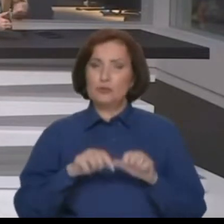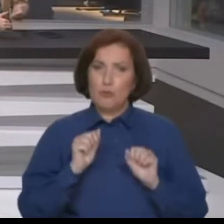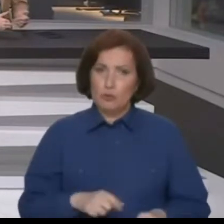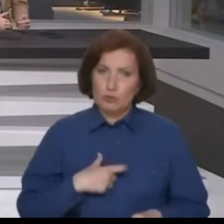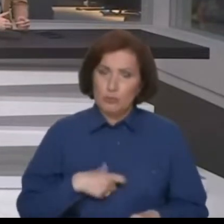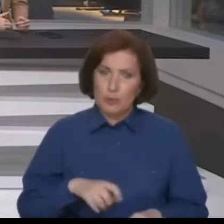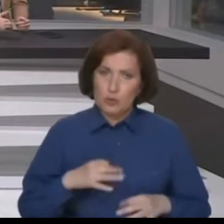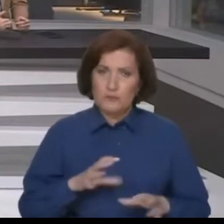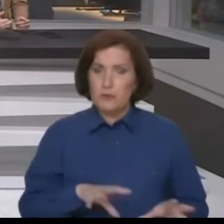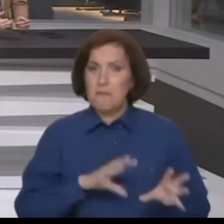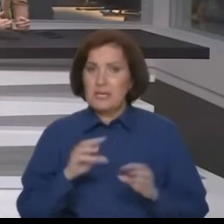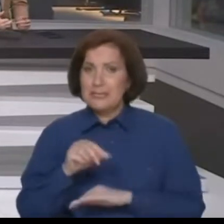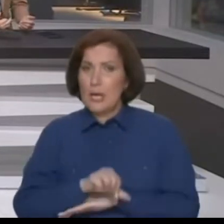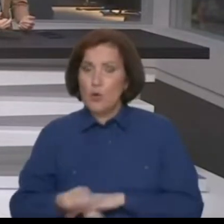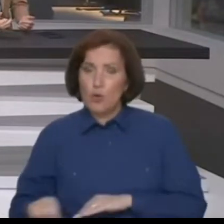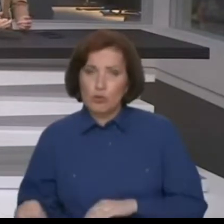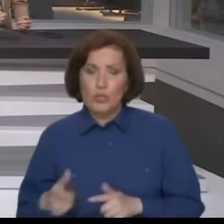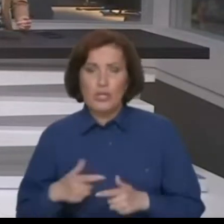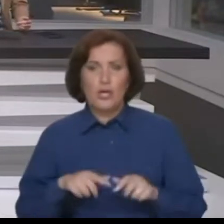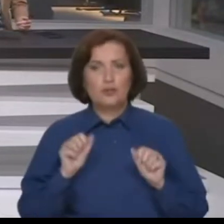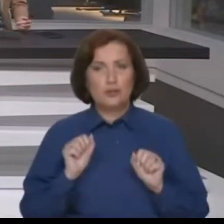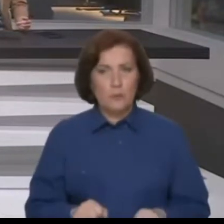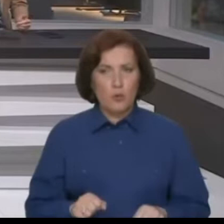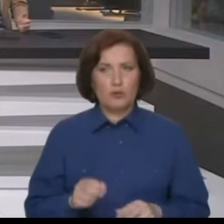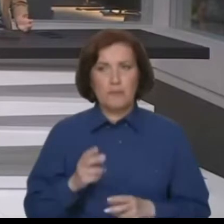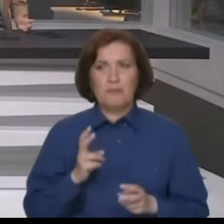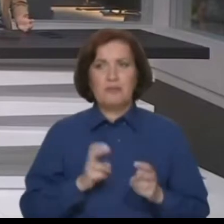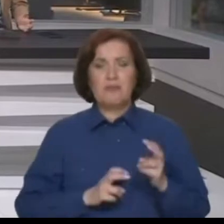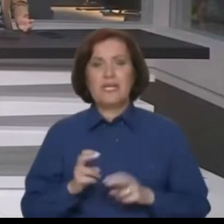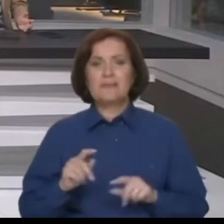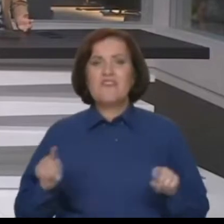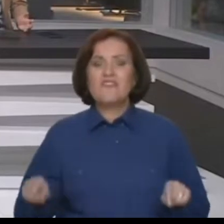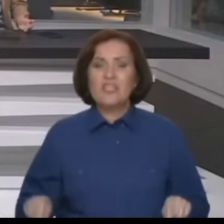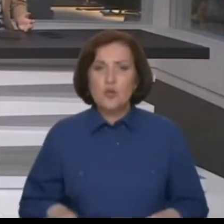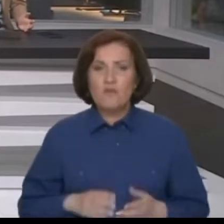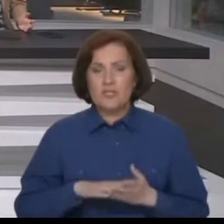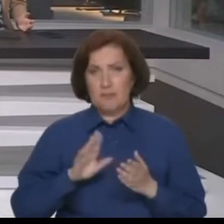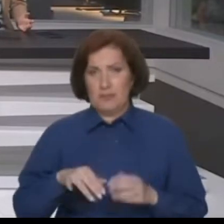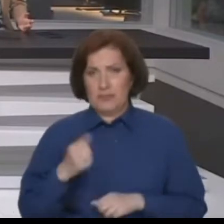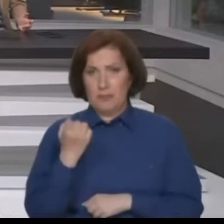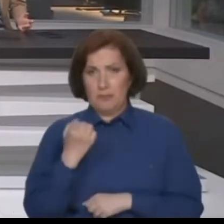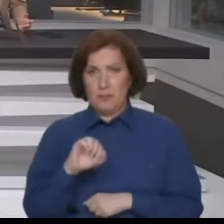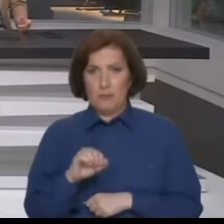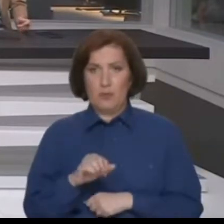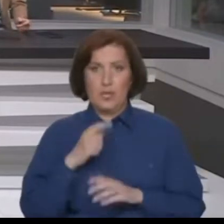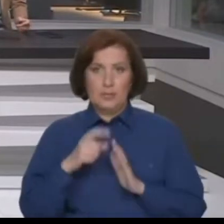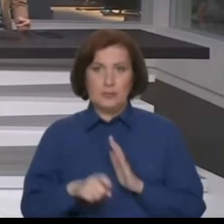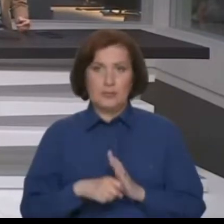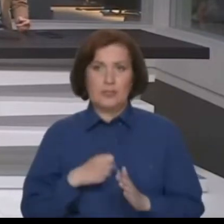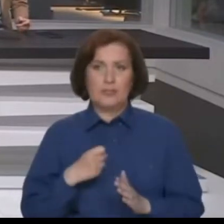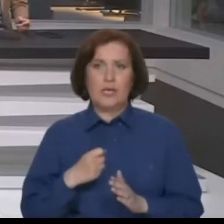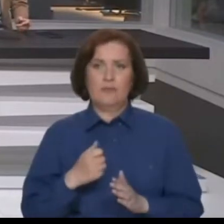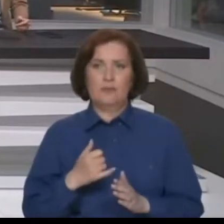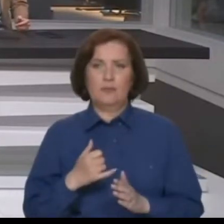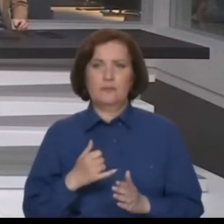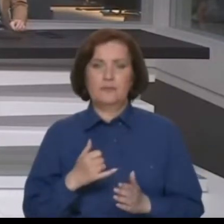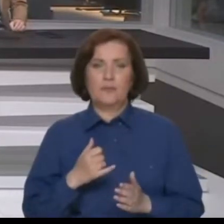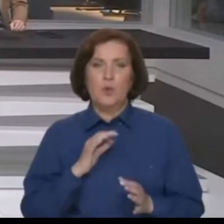собі дозволити переїзд за кордон? Та чи зможуть підприємства відновитися після перемоги? Про це дізнаємося у Оксани